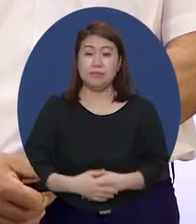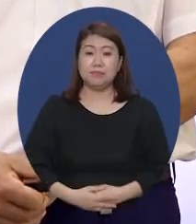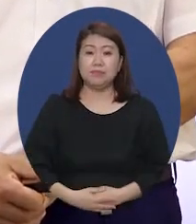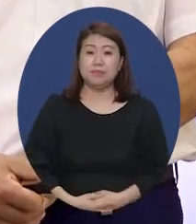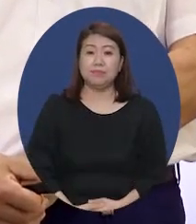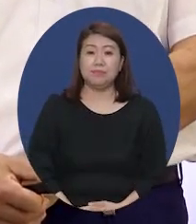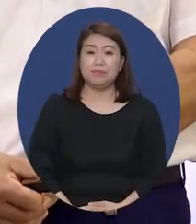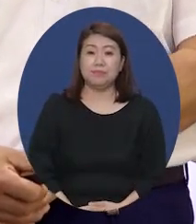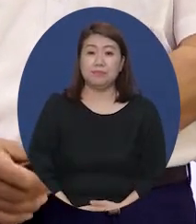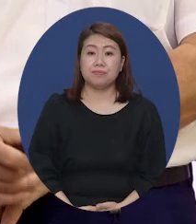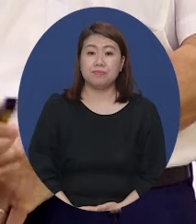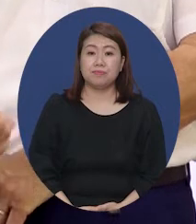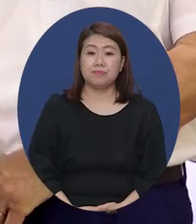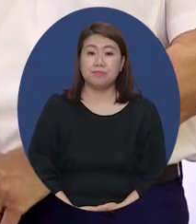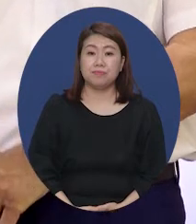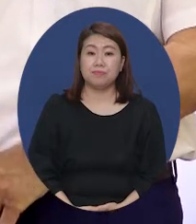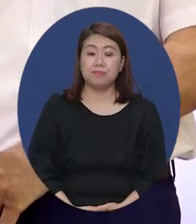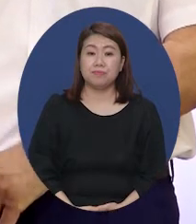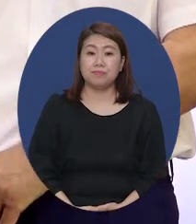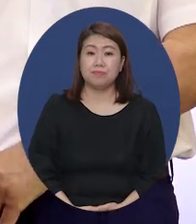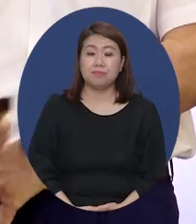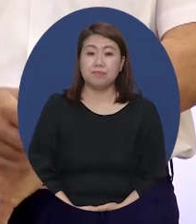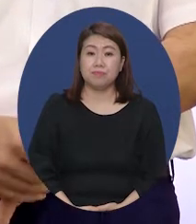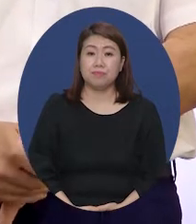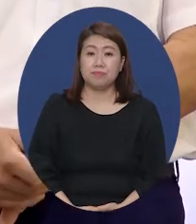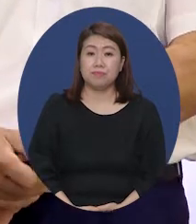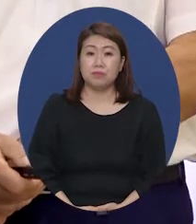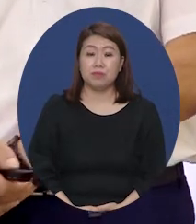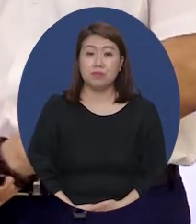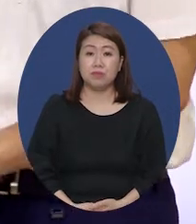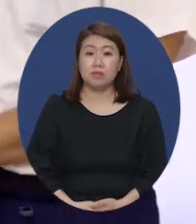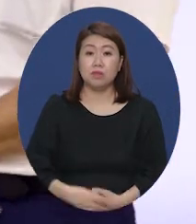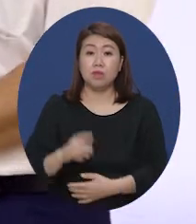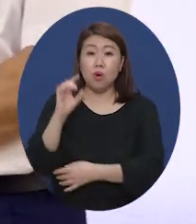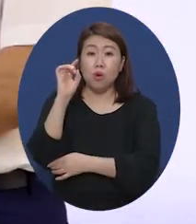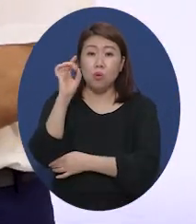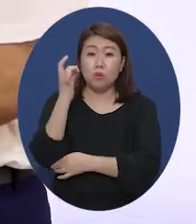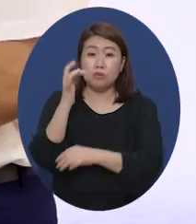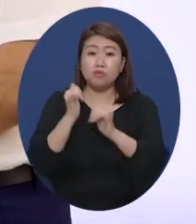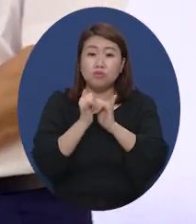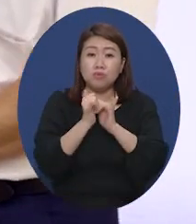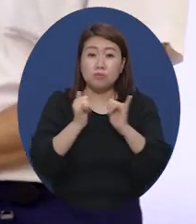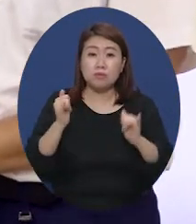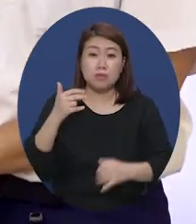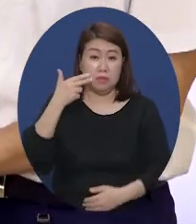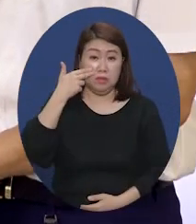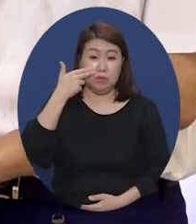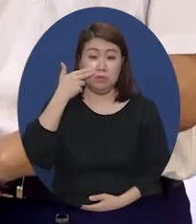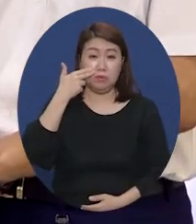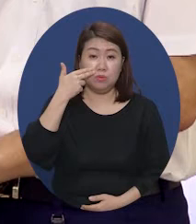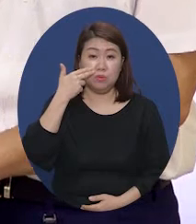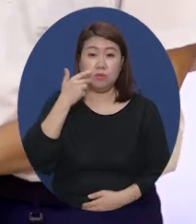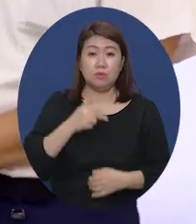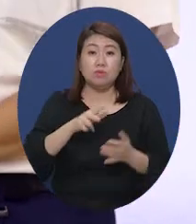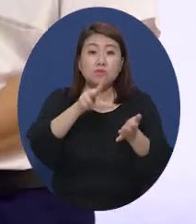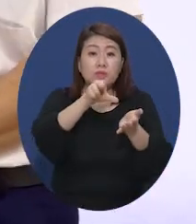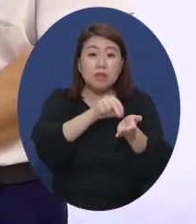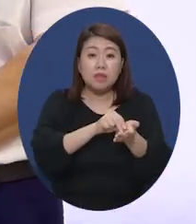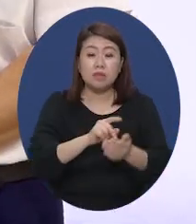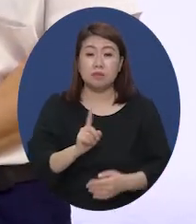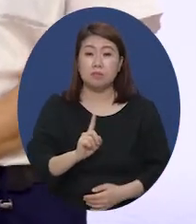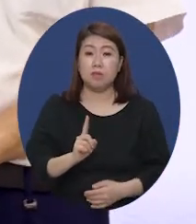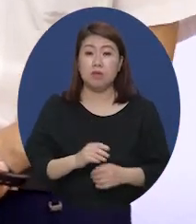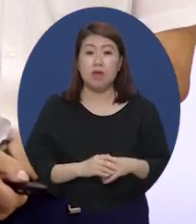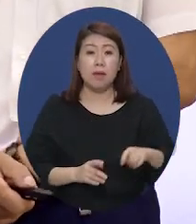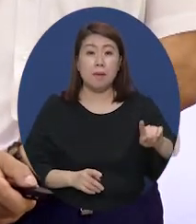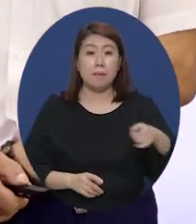환경 문제라고 따진다면. 그죠? 자, 그 다음. 원주민 인도의 문제도 빼놓을 수가 없습니다. 현재 브라질의